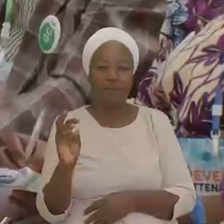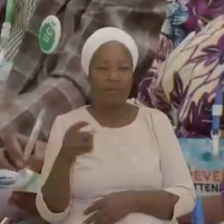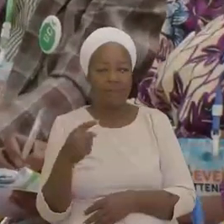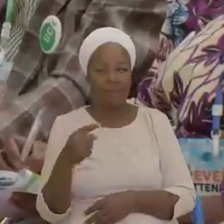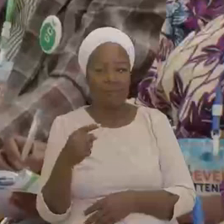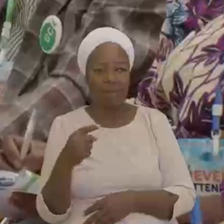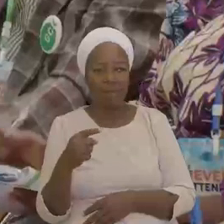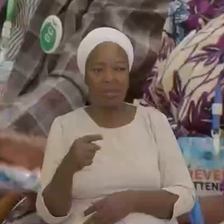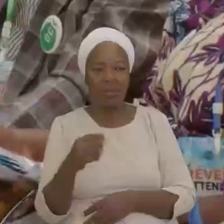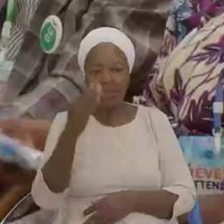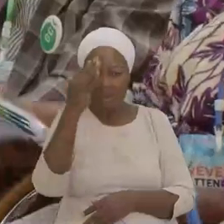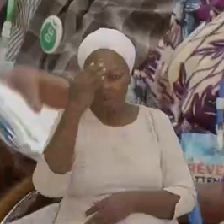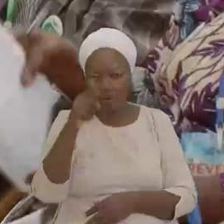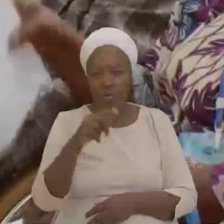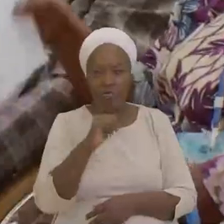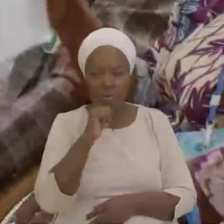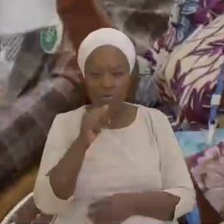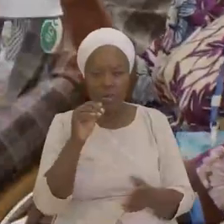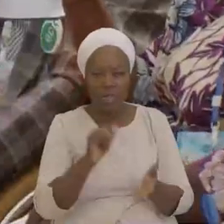16.